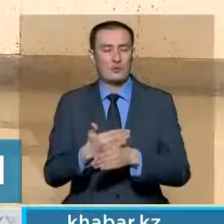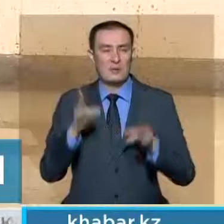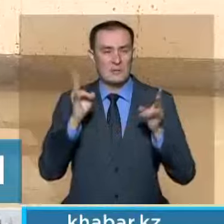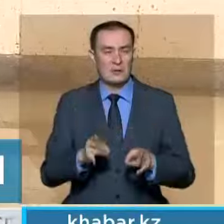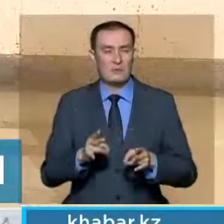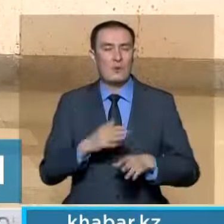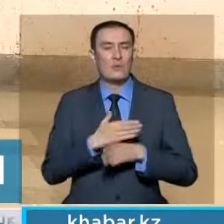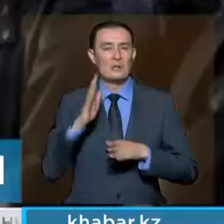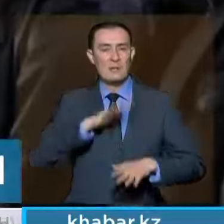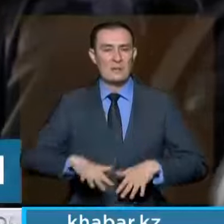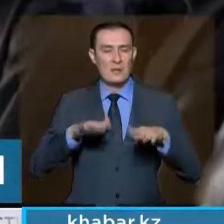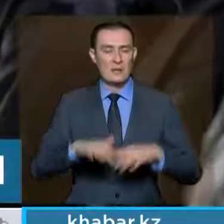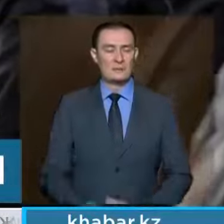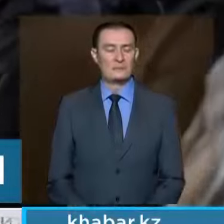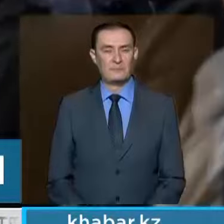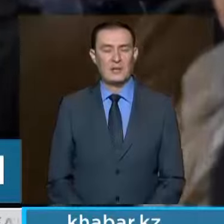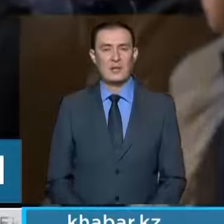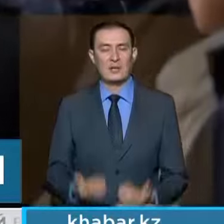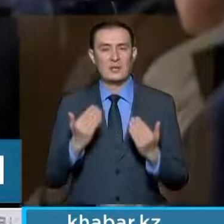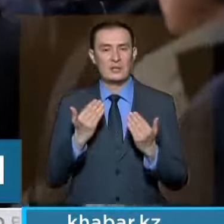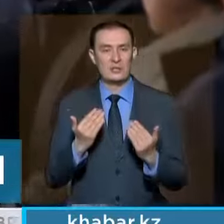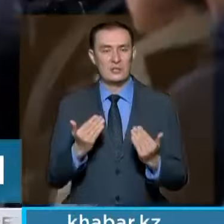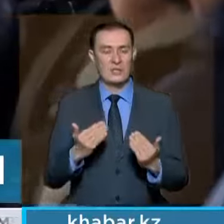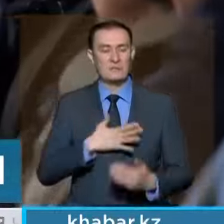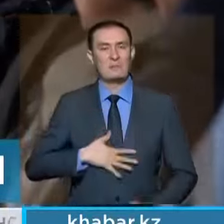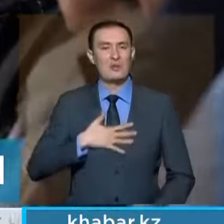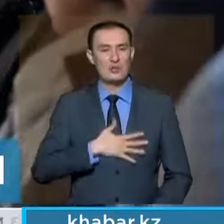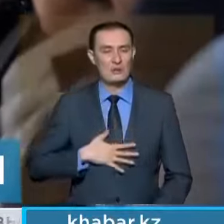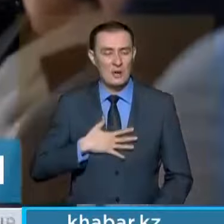пострадавшим от наводнений. Мы сейчас переживаем все это